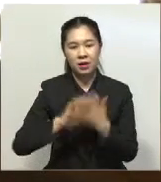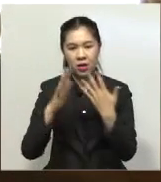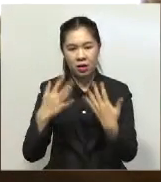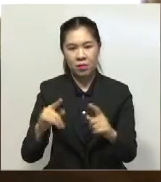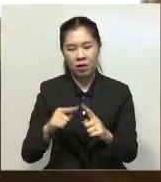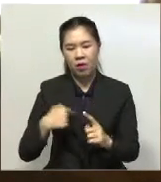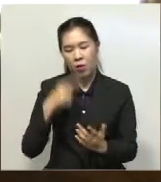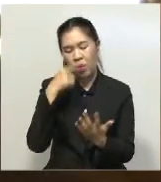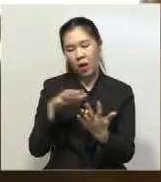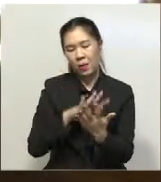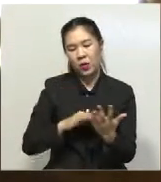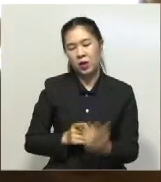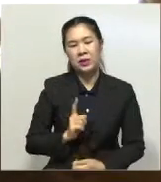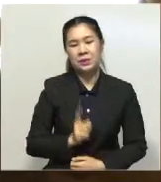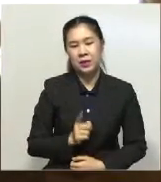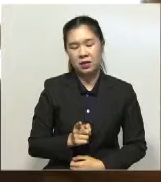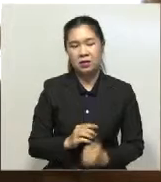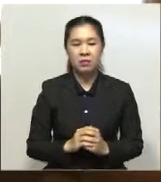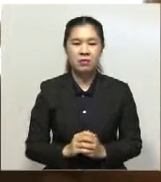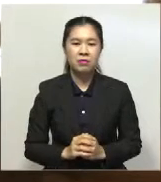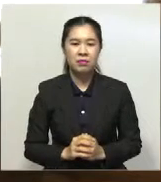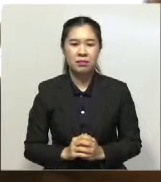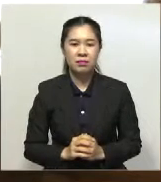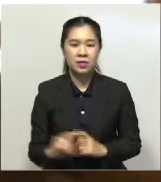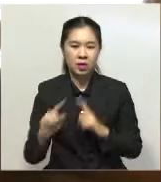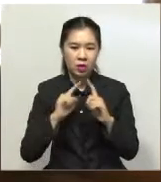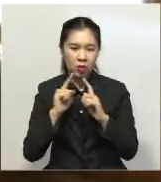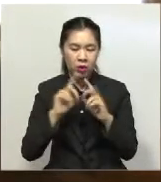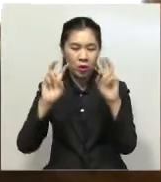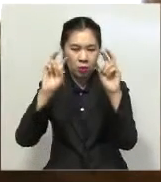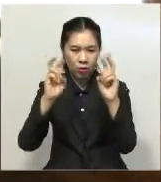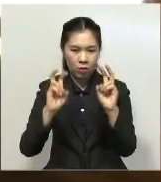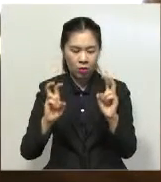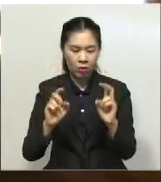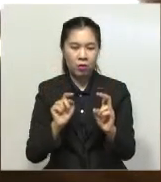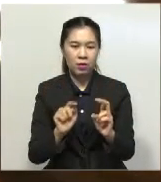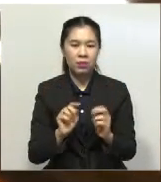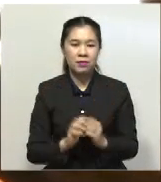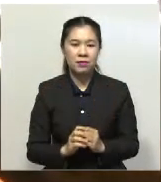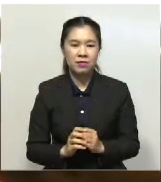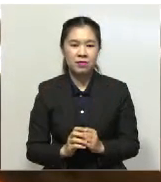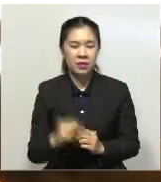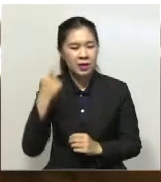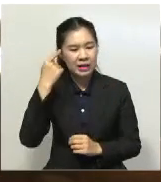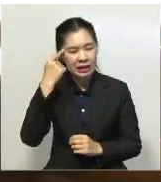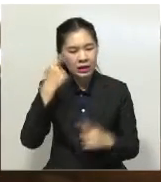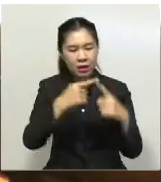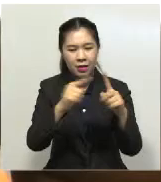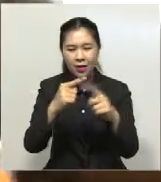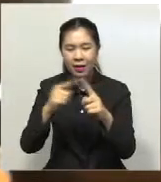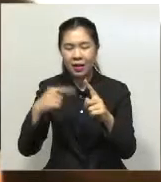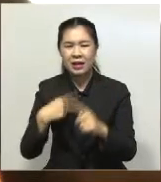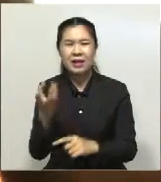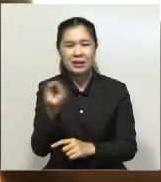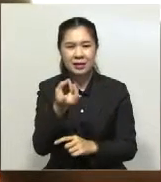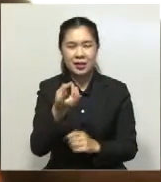ต่เราก็ยังอยู่ตรงนี้เพราะฉะนั้นถ้าคุยกันในหัวข้อที่ผมคิดว่ามีความเห็นที่ไม่เหมือนกันคงไม่มาก